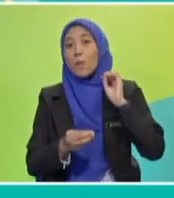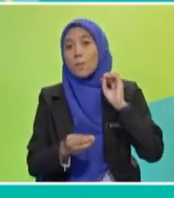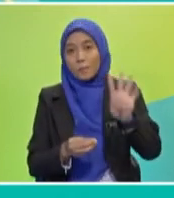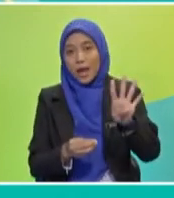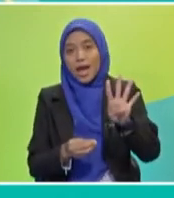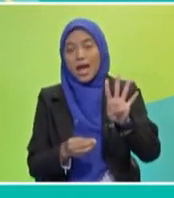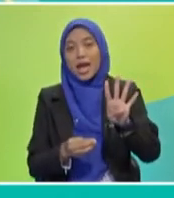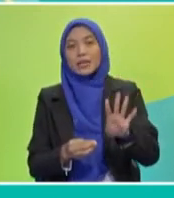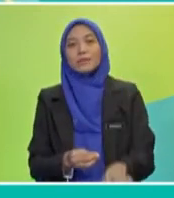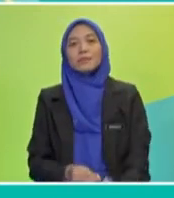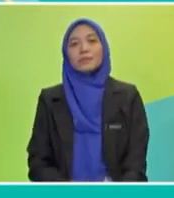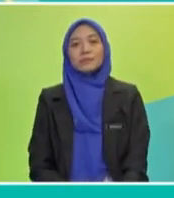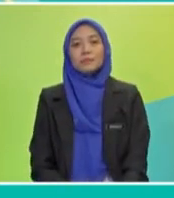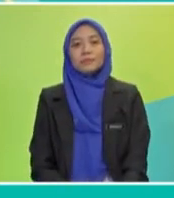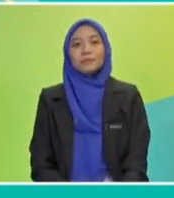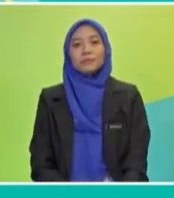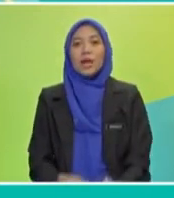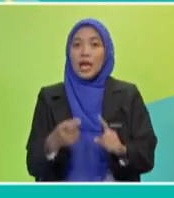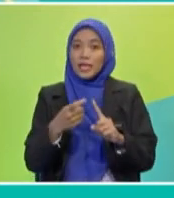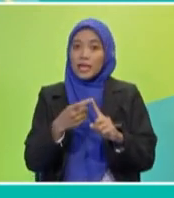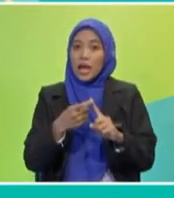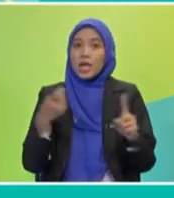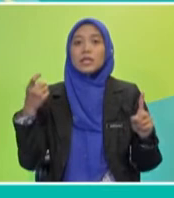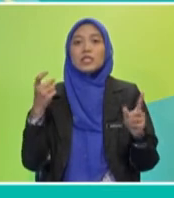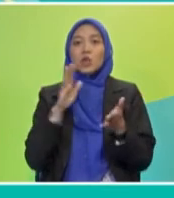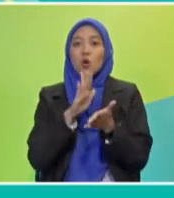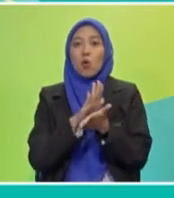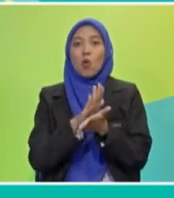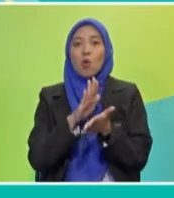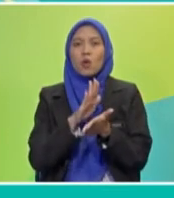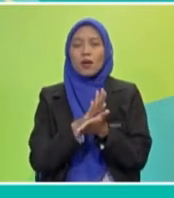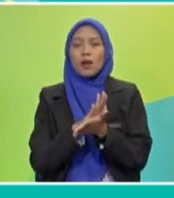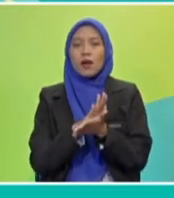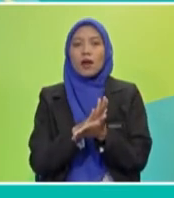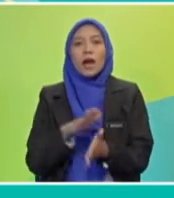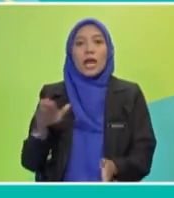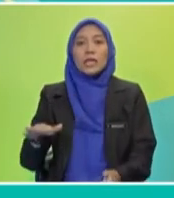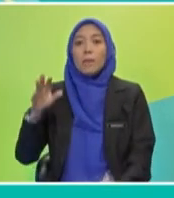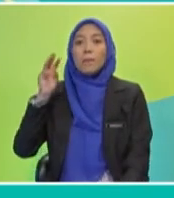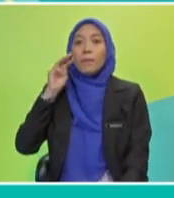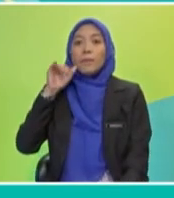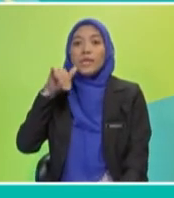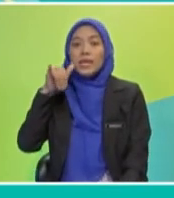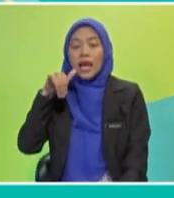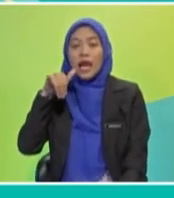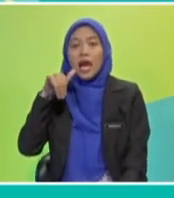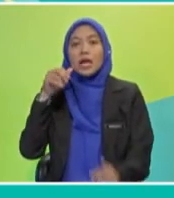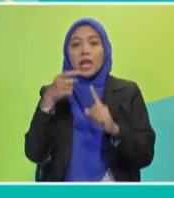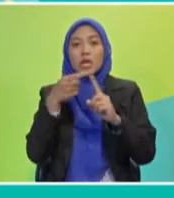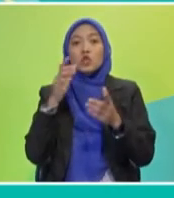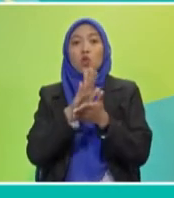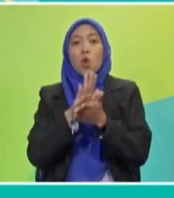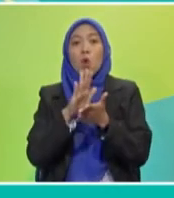kita yang seterusnya yang bersama-sama dengan kita iaitu adik Mia Malaika dari Sekolah Kebangsaan Batu